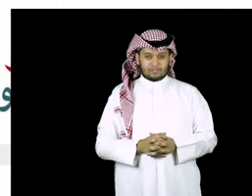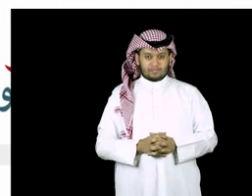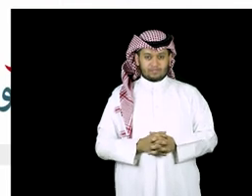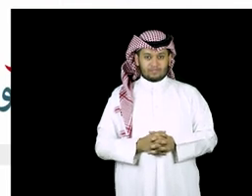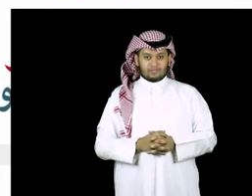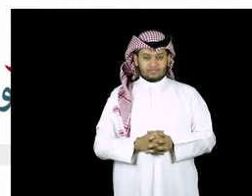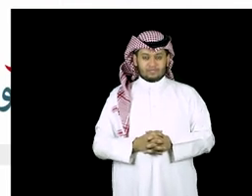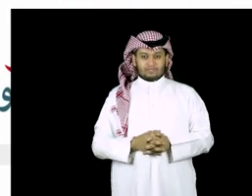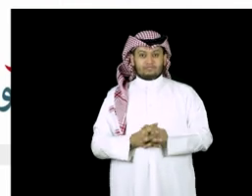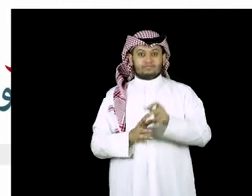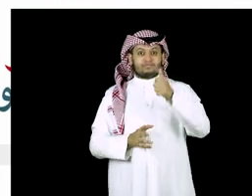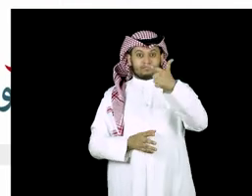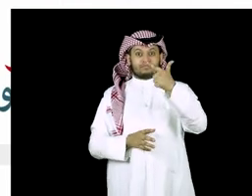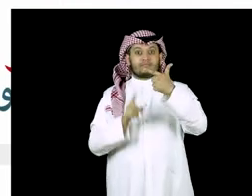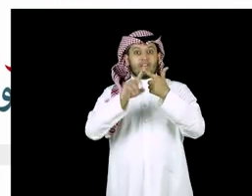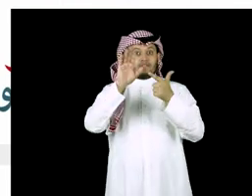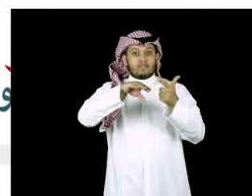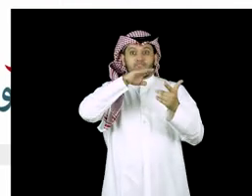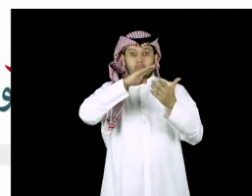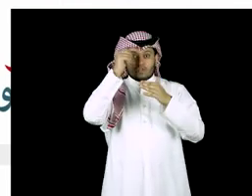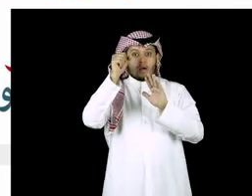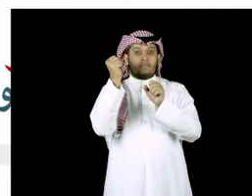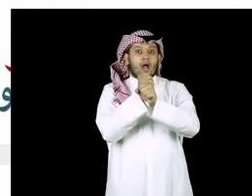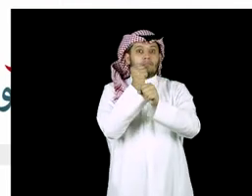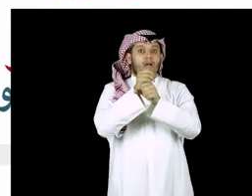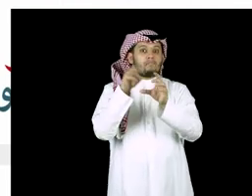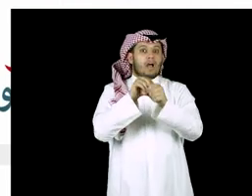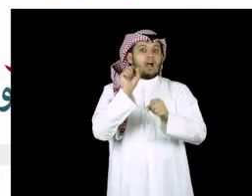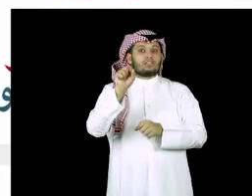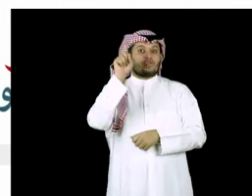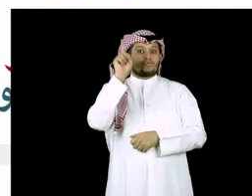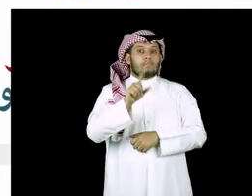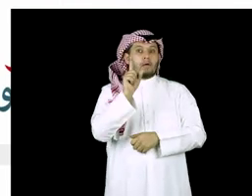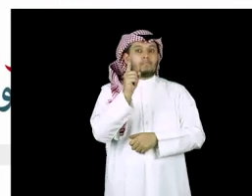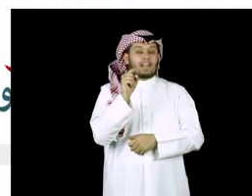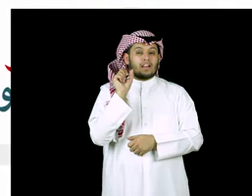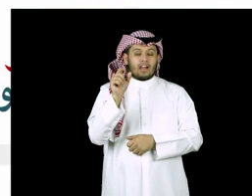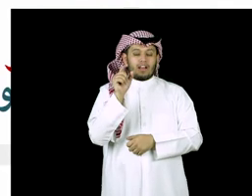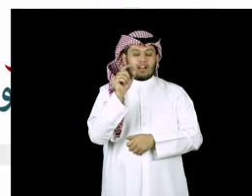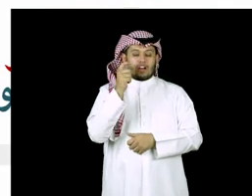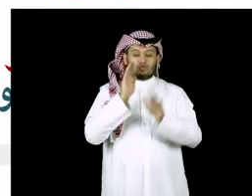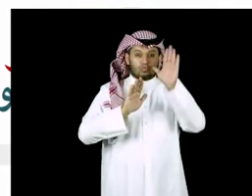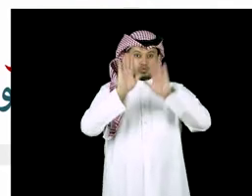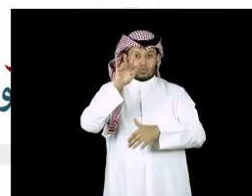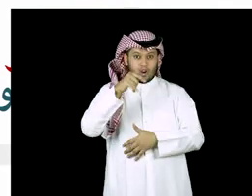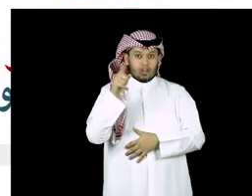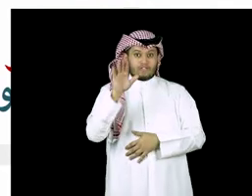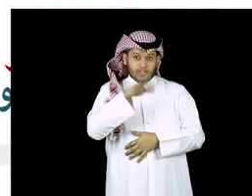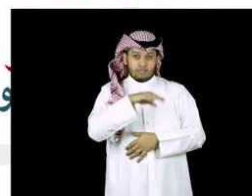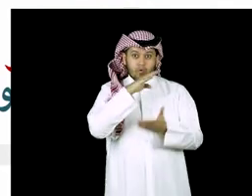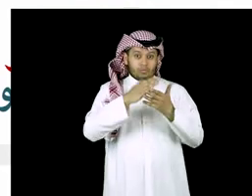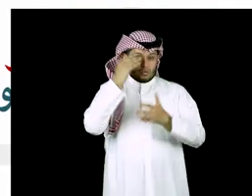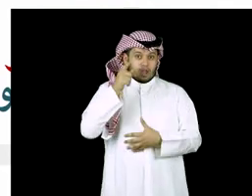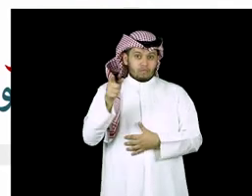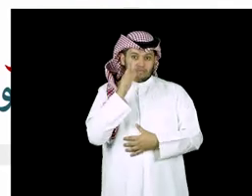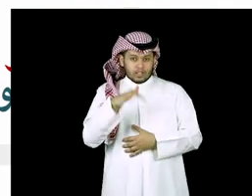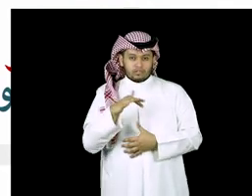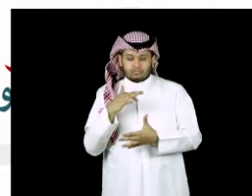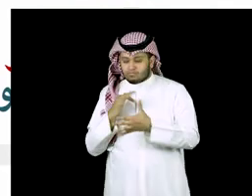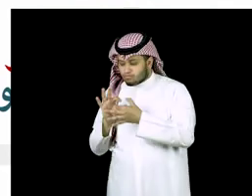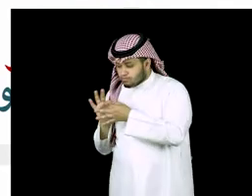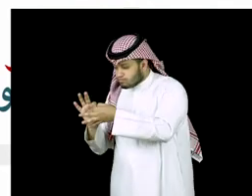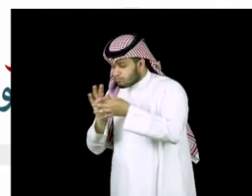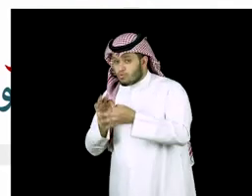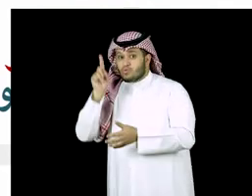التطبيق الثاني للشورى في عهد الرسول صلى الله عليه وسلم أن الرسول صلى الله عليه وسلم شاور أصحابه